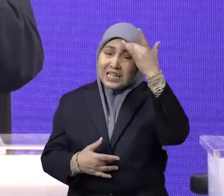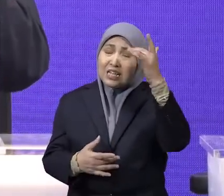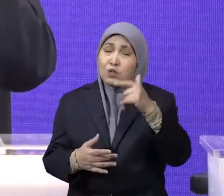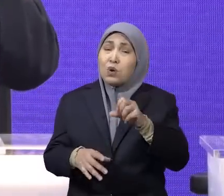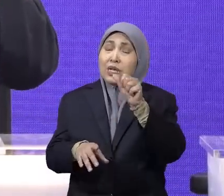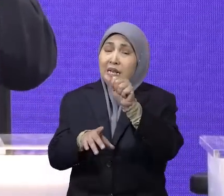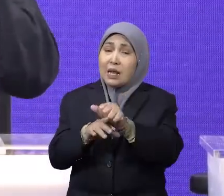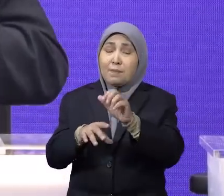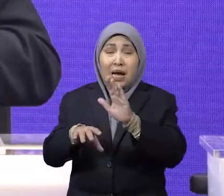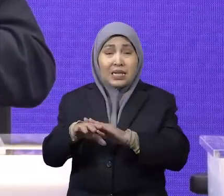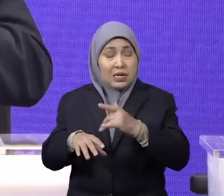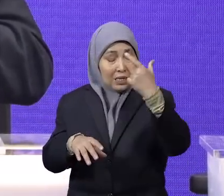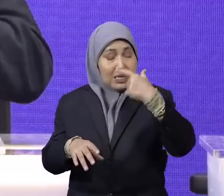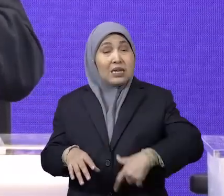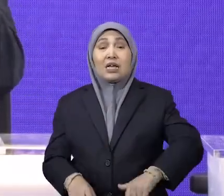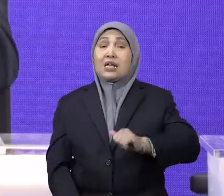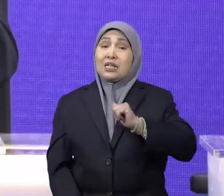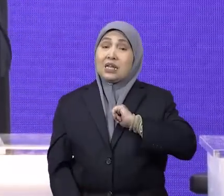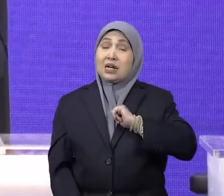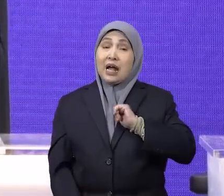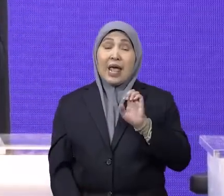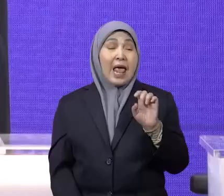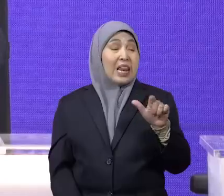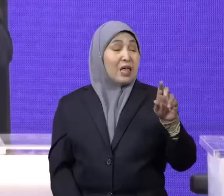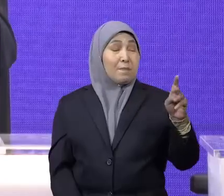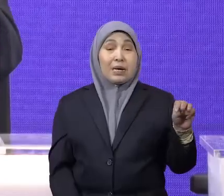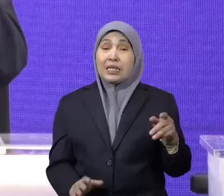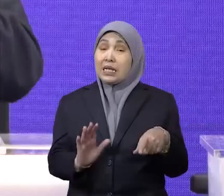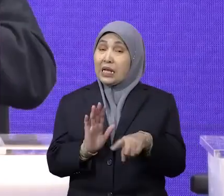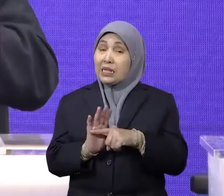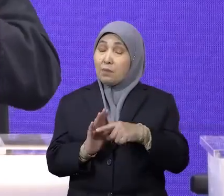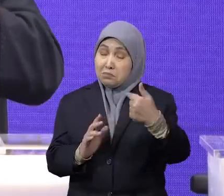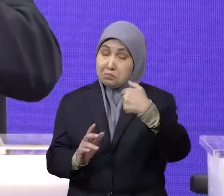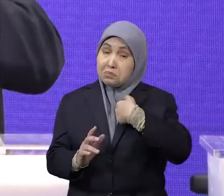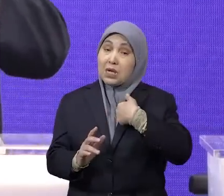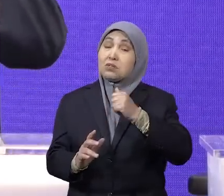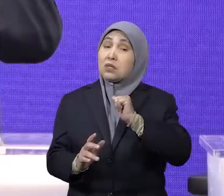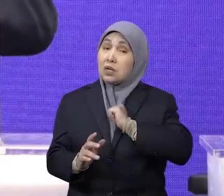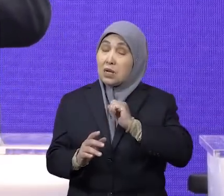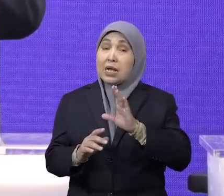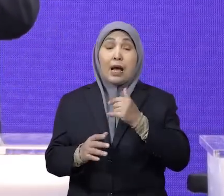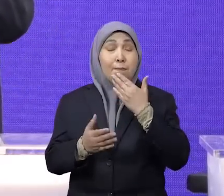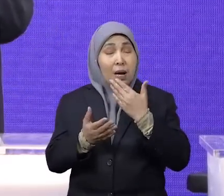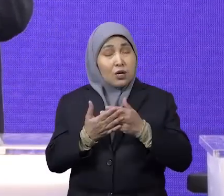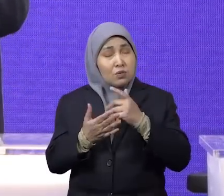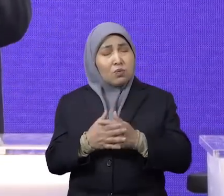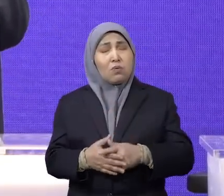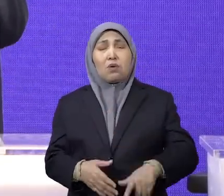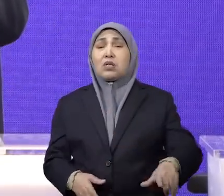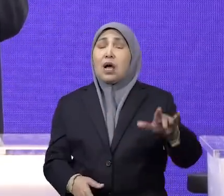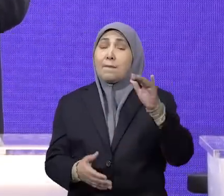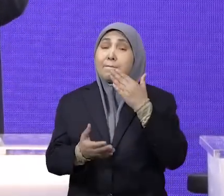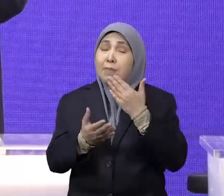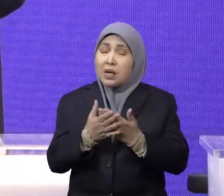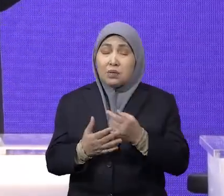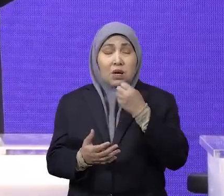kena disandarkan pada diri dia. Elemen yang negatif sandarkan pada diri dia. Tetapi yang baik dia akan kata, wa anta